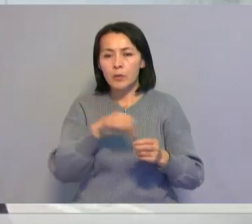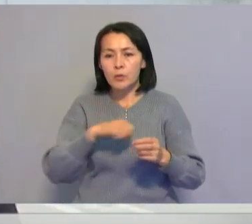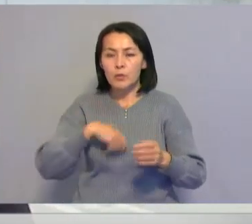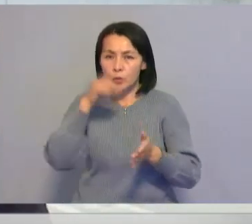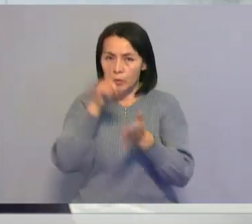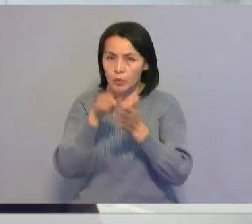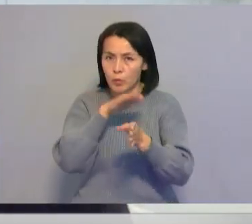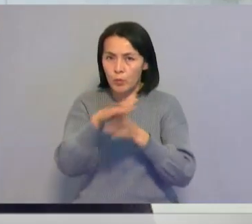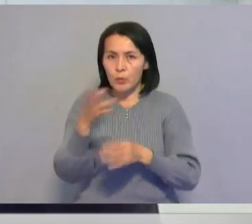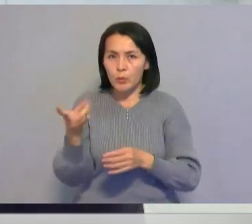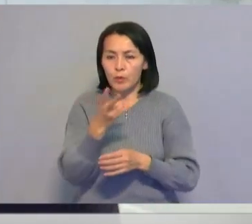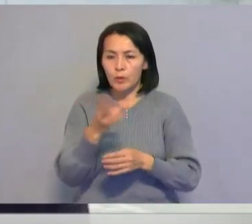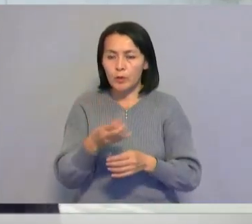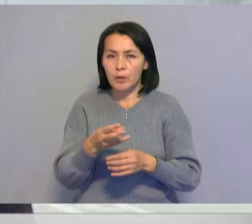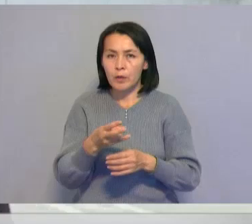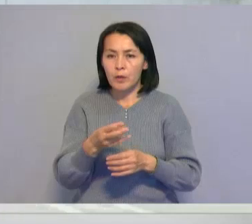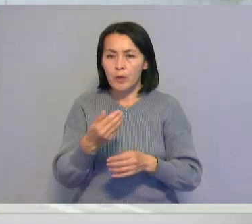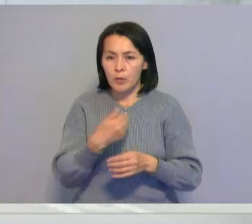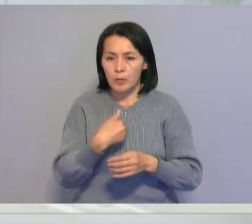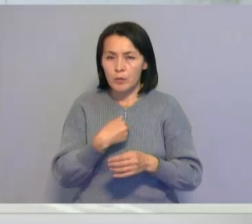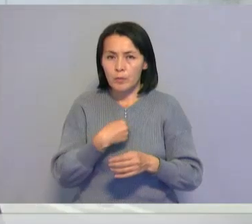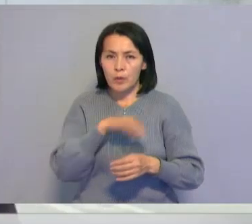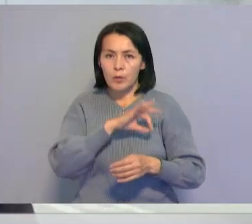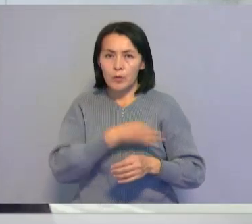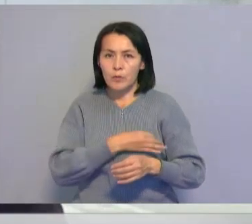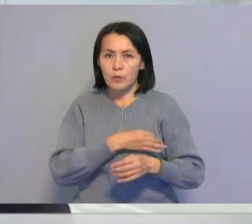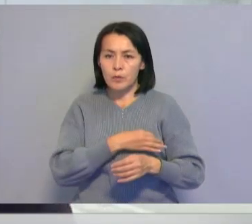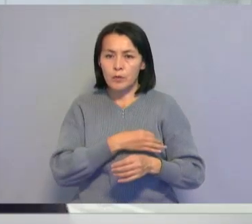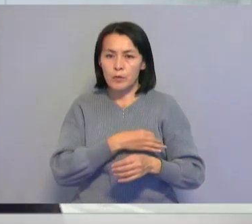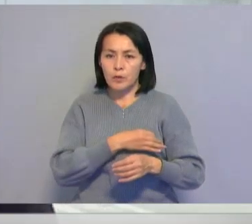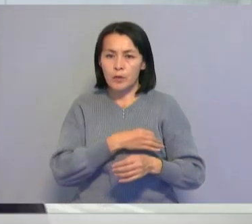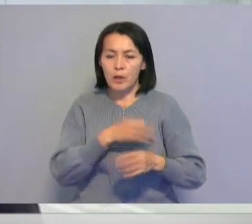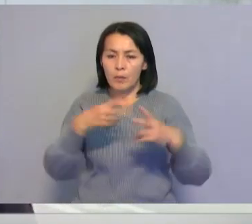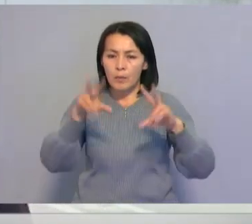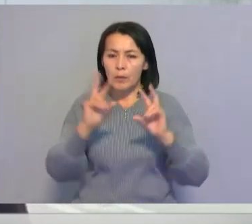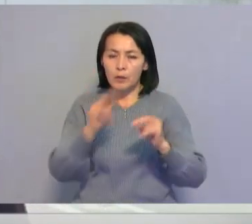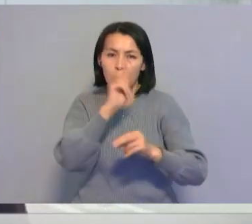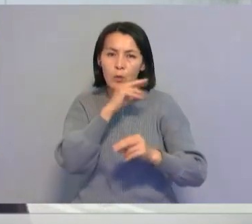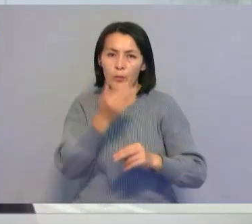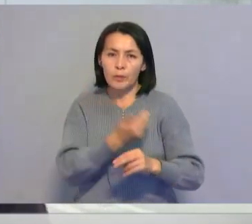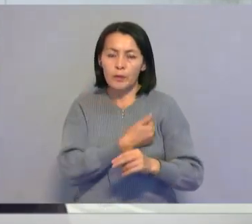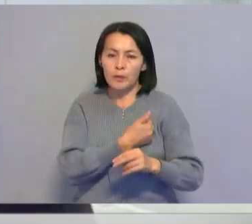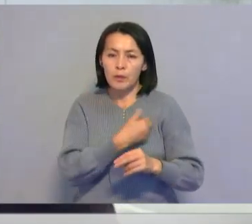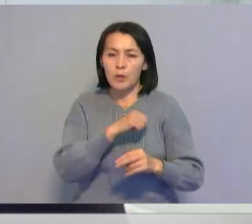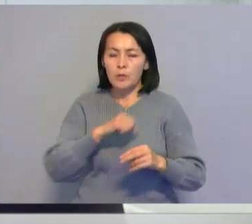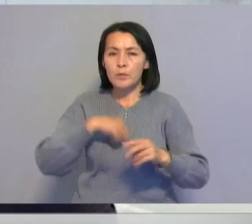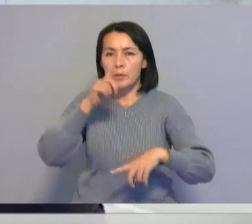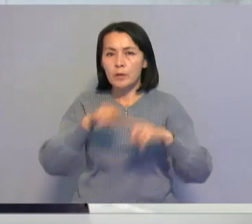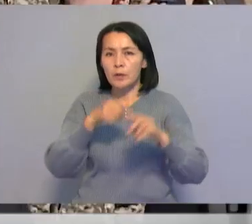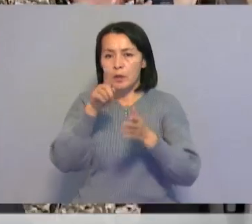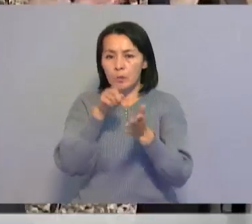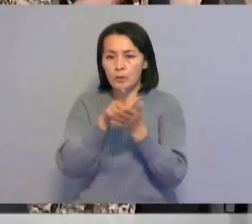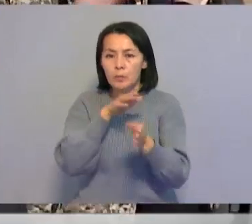борышын өтеу керек. Келсем, өзім де юридический факультетке түскім келеді, және де өз отан алдындағы борышымды